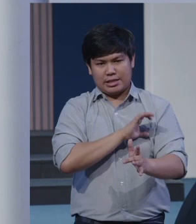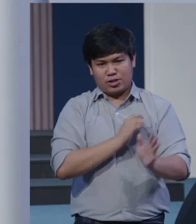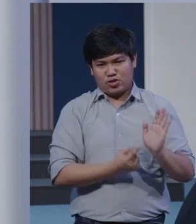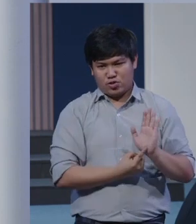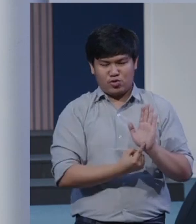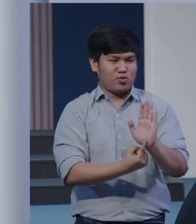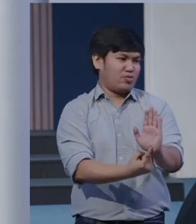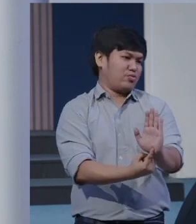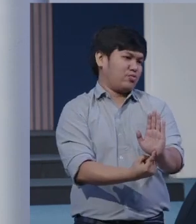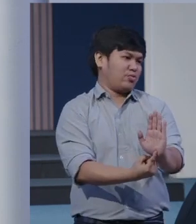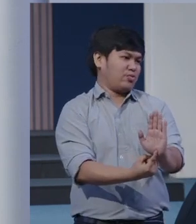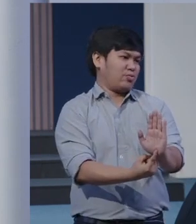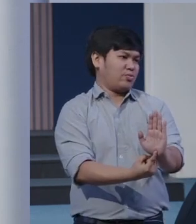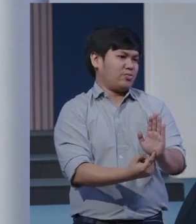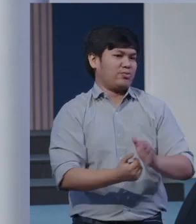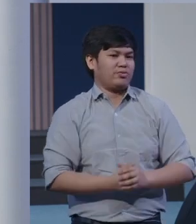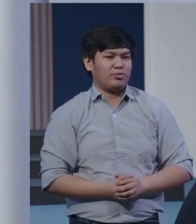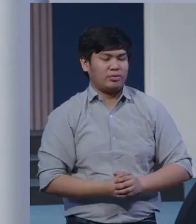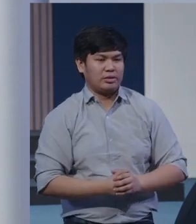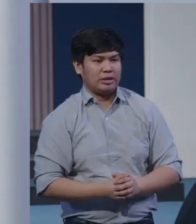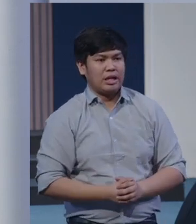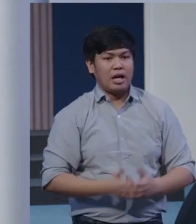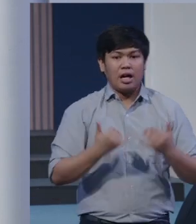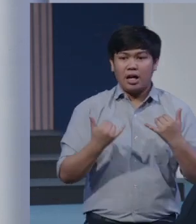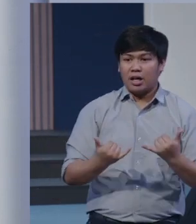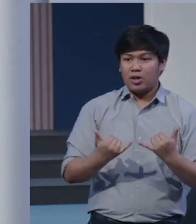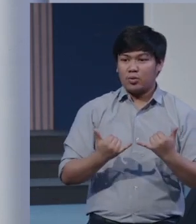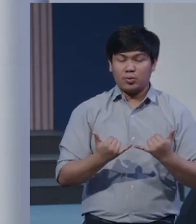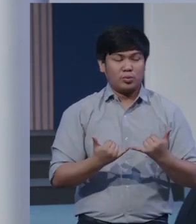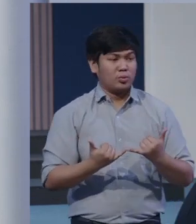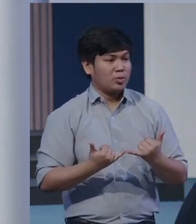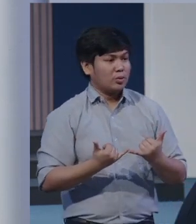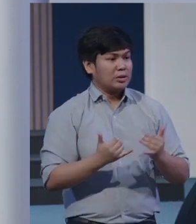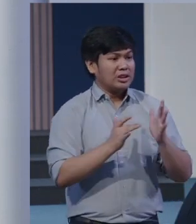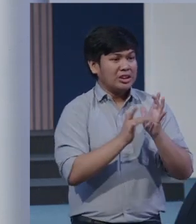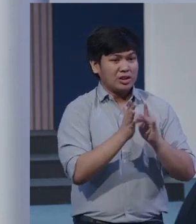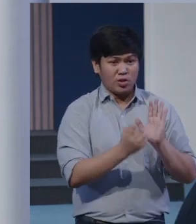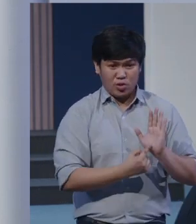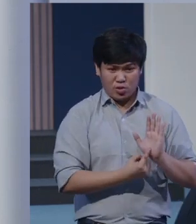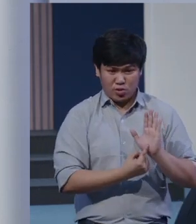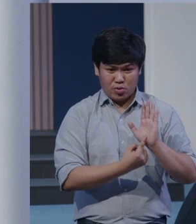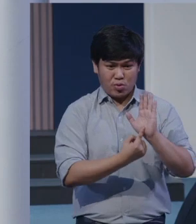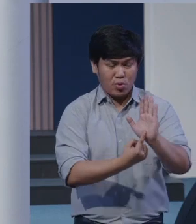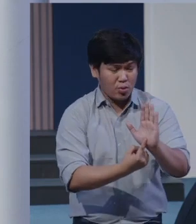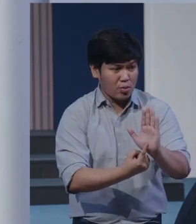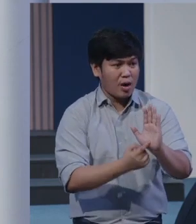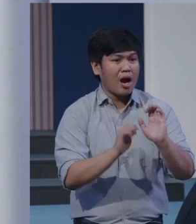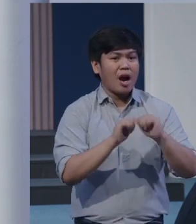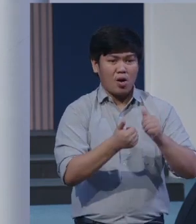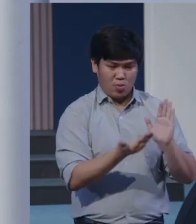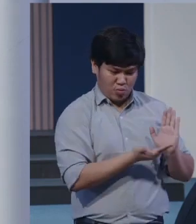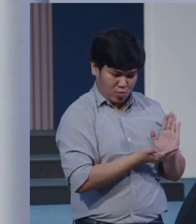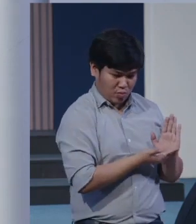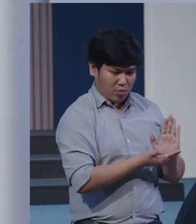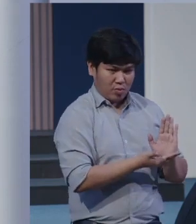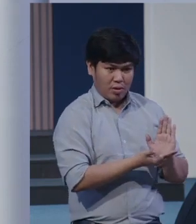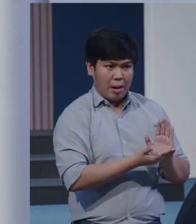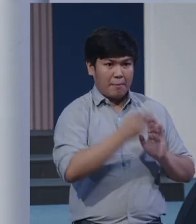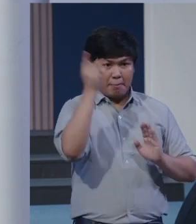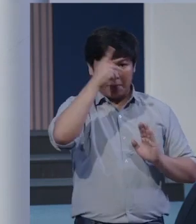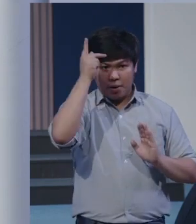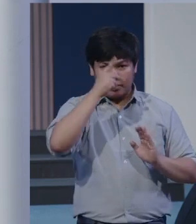katotohanan sa sa hindi mapagkakaila na ebidensya Proverbs 12:17